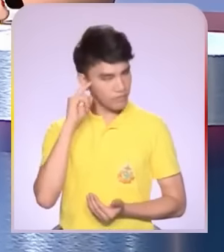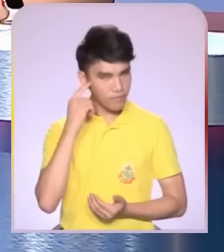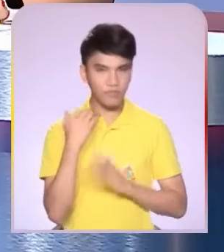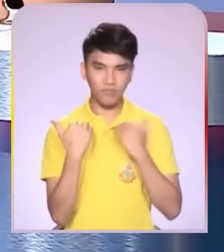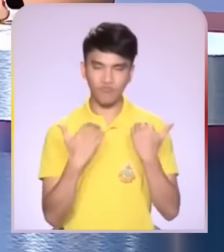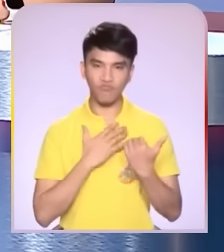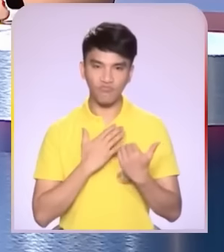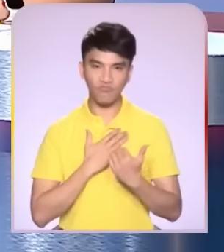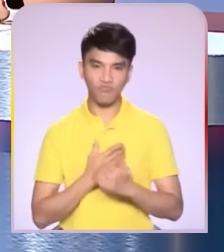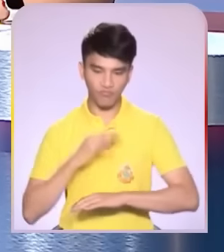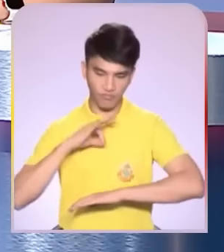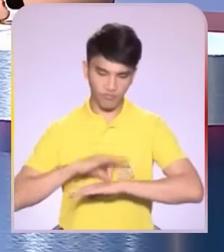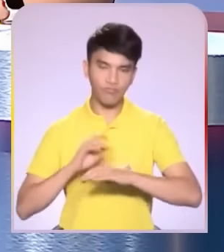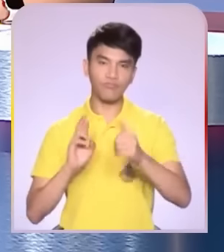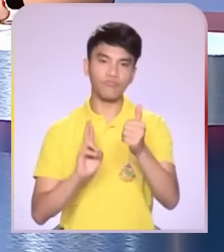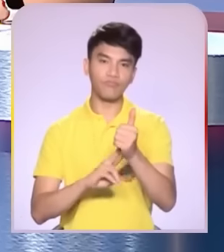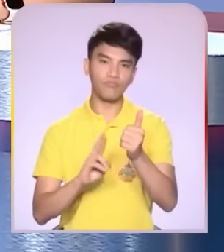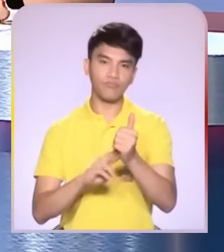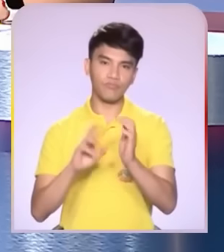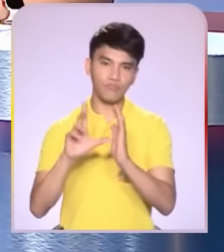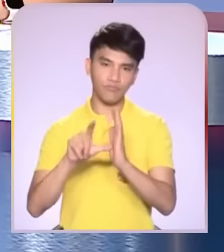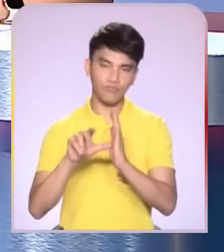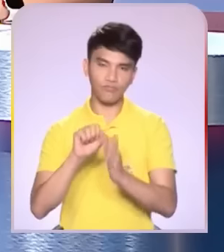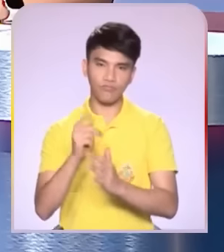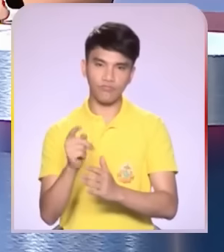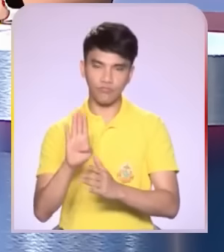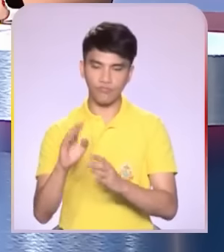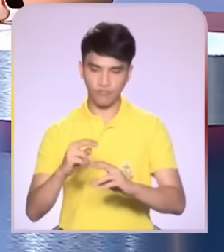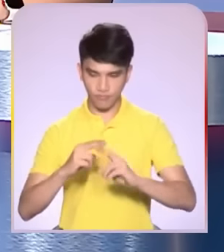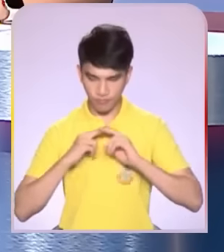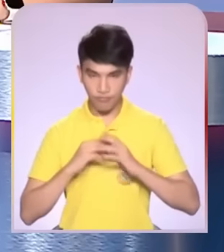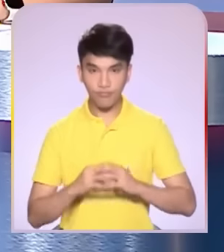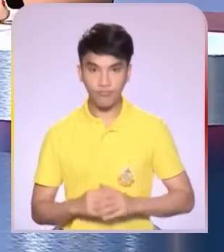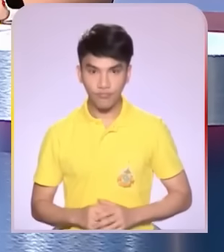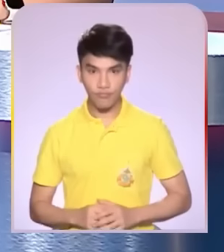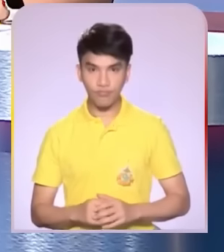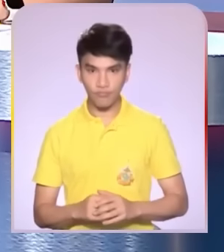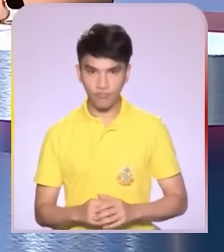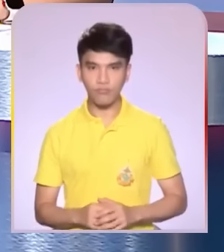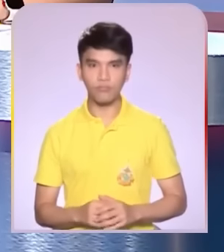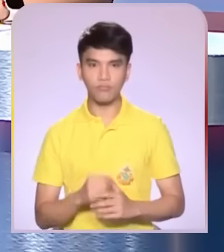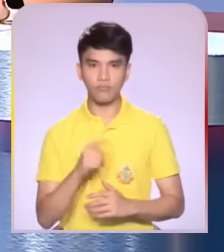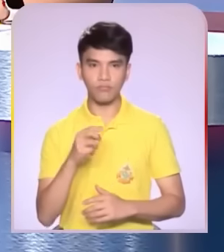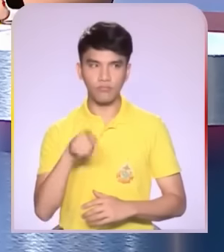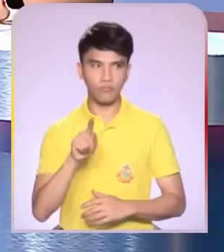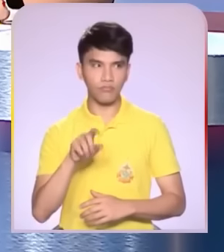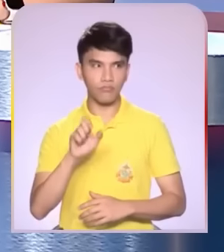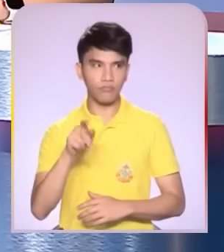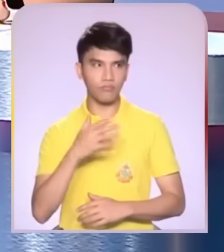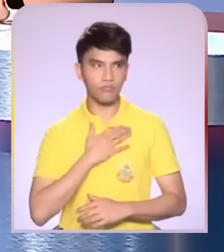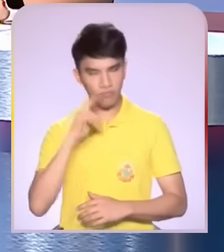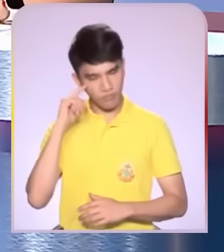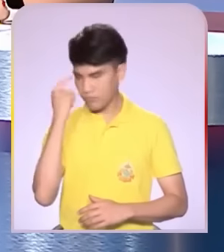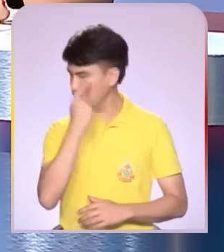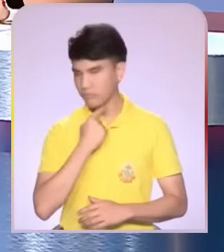เนี่ยผมเป็นคนที่ให้เขาขึ้นมาเป็นรองเลขาธิการสคบเองนะฮะประทีปติ๊ดเราก็ไม่รู้ประทีปไหนเน